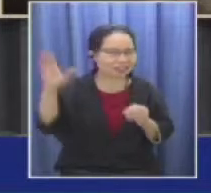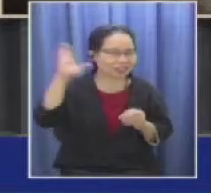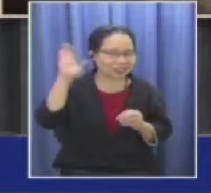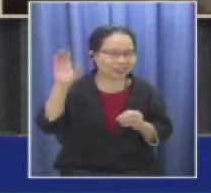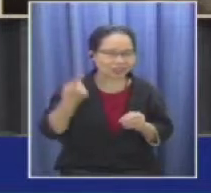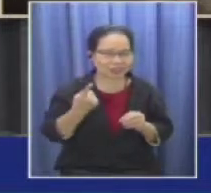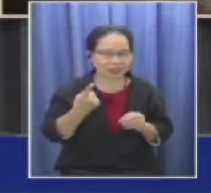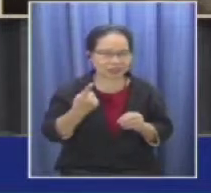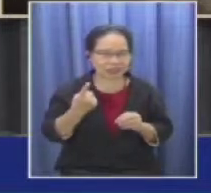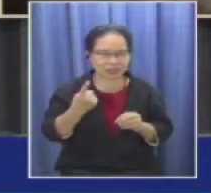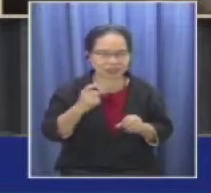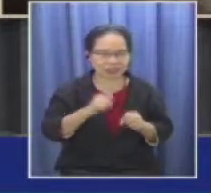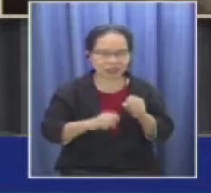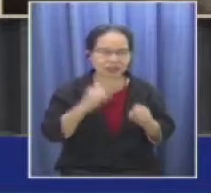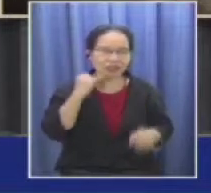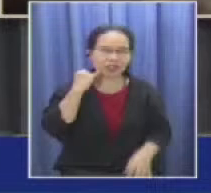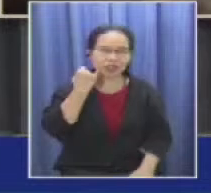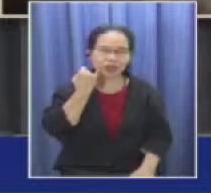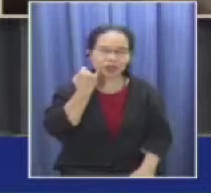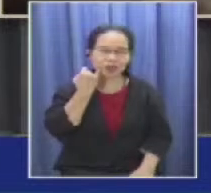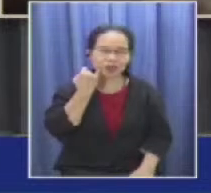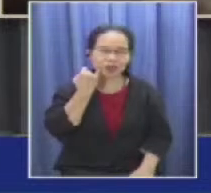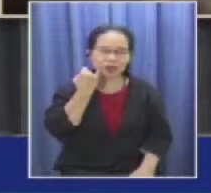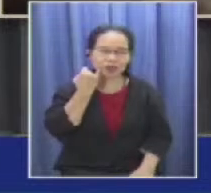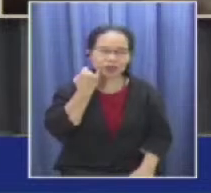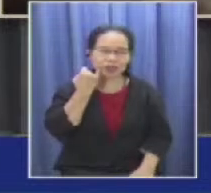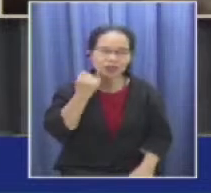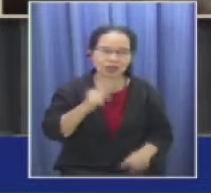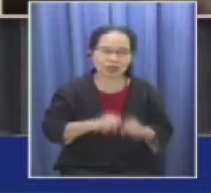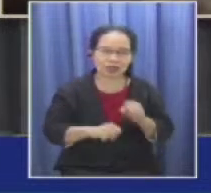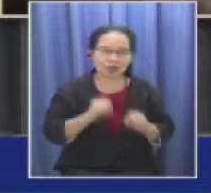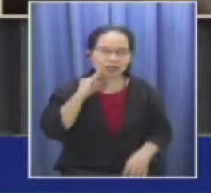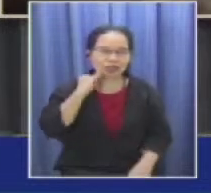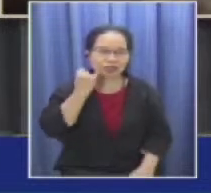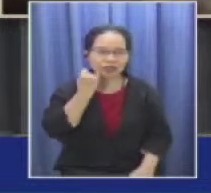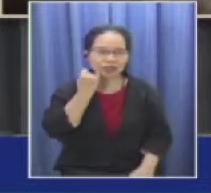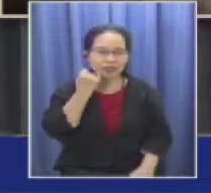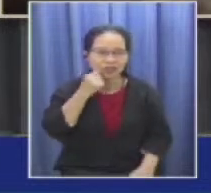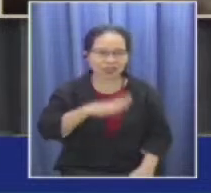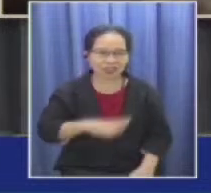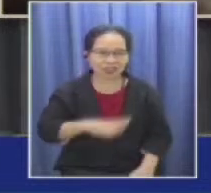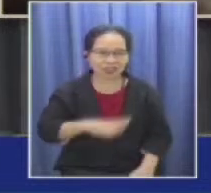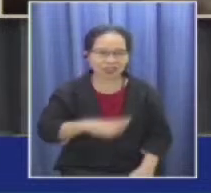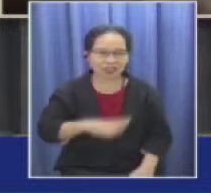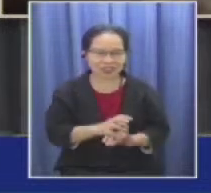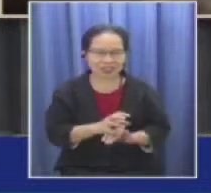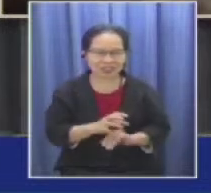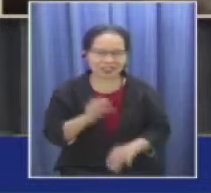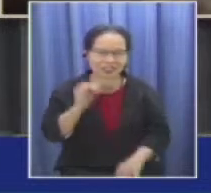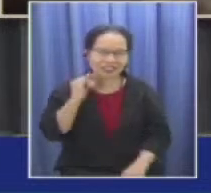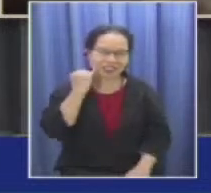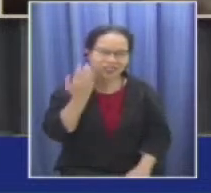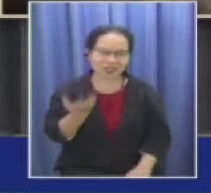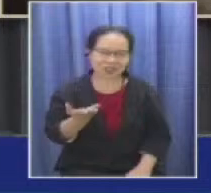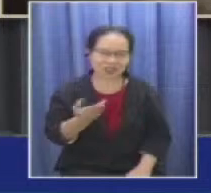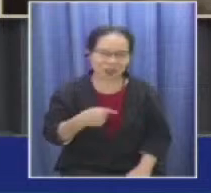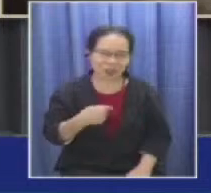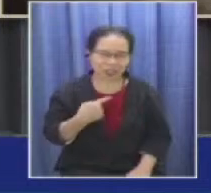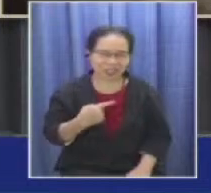ba ma ne kan se ode ye oba bia wotwe ne ho ne nkunu koto ba akra ba twe ne ho ne nkunu koto ba akra no aye